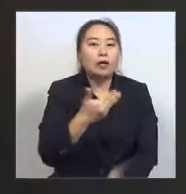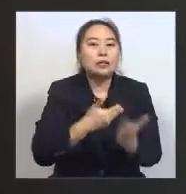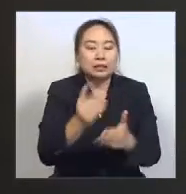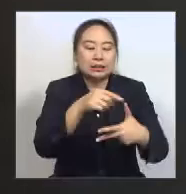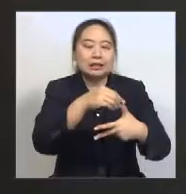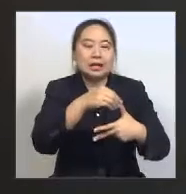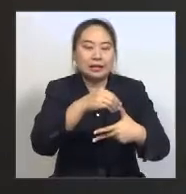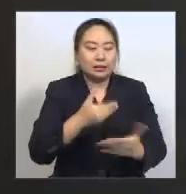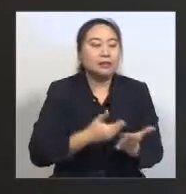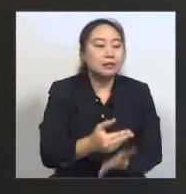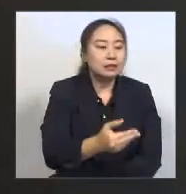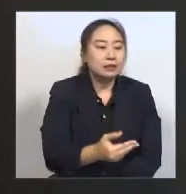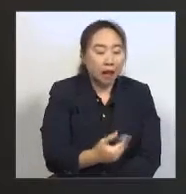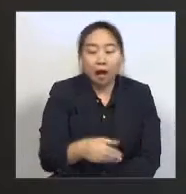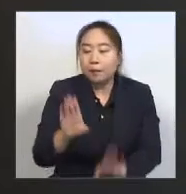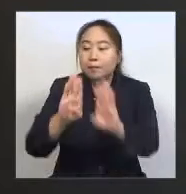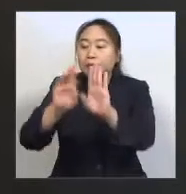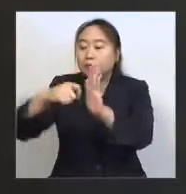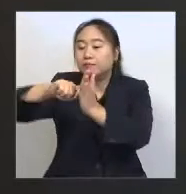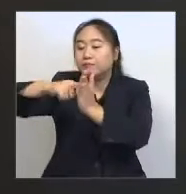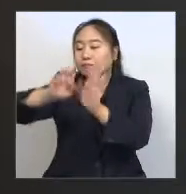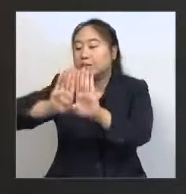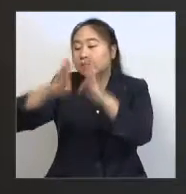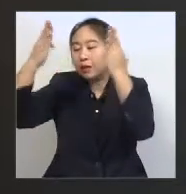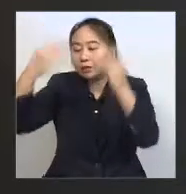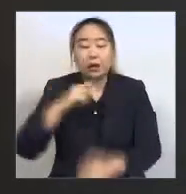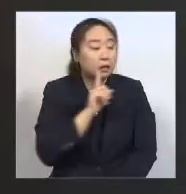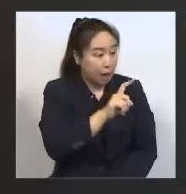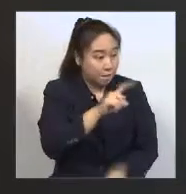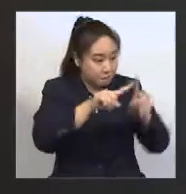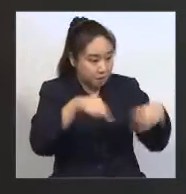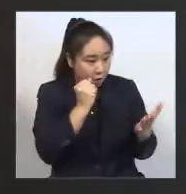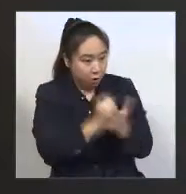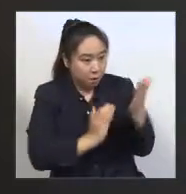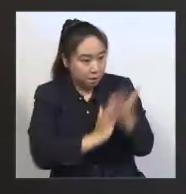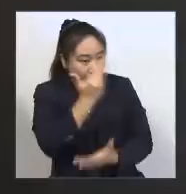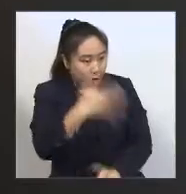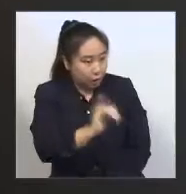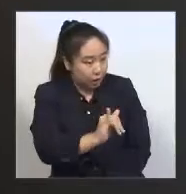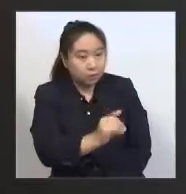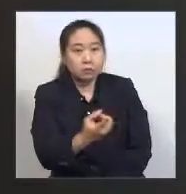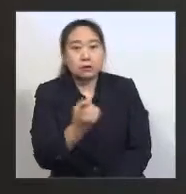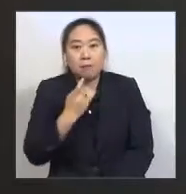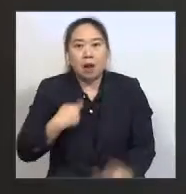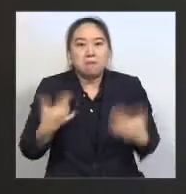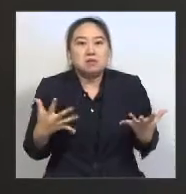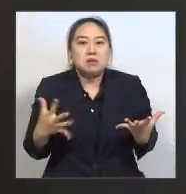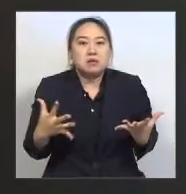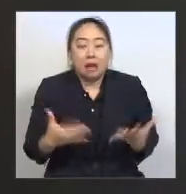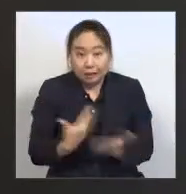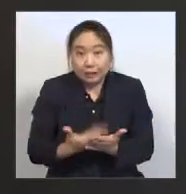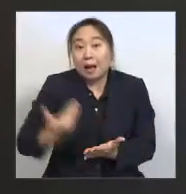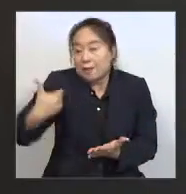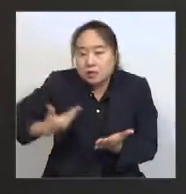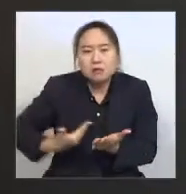หน่อยเขาก็ไปขายตู้ให้ดิฉันเขาพูดกับดิฉันคำเดียวเขาไม่ได้ถามเลยว่าดิฉันมีใบฝึกอบรมหรือเปล่าทำไมซื้อน้อยจังก็คือมีเงินก็ซื้อ